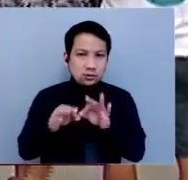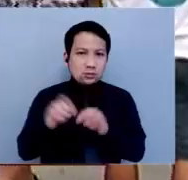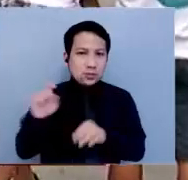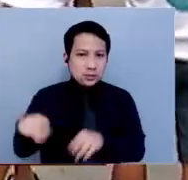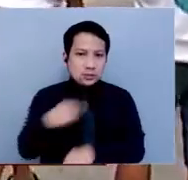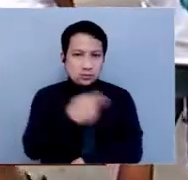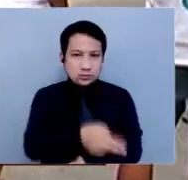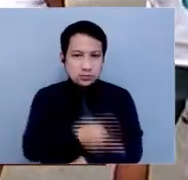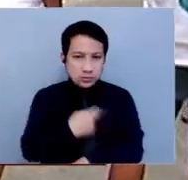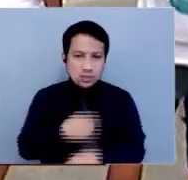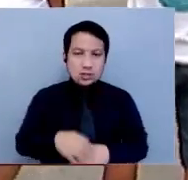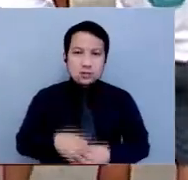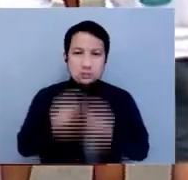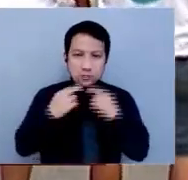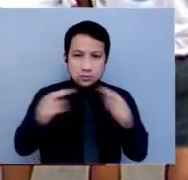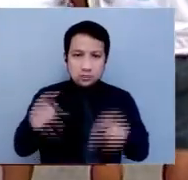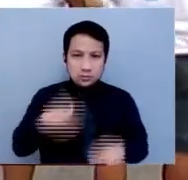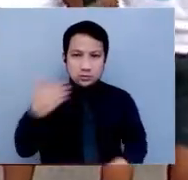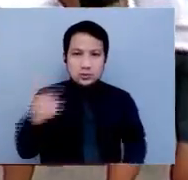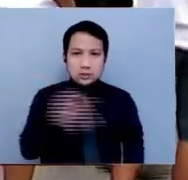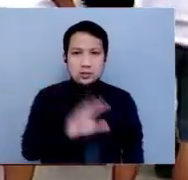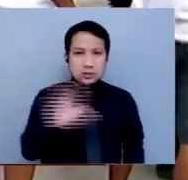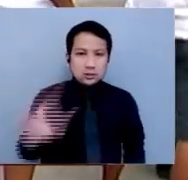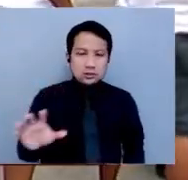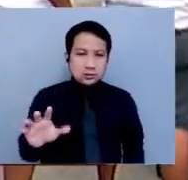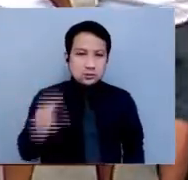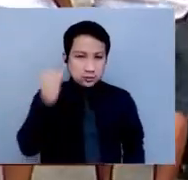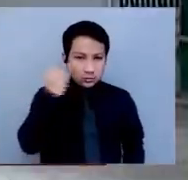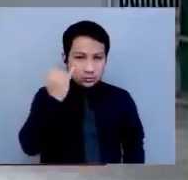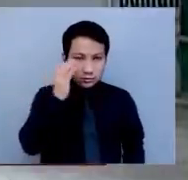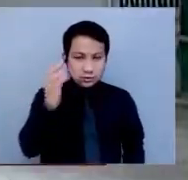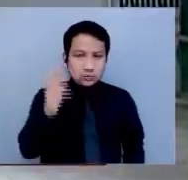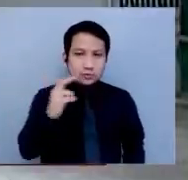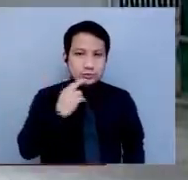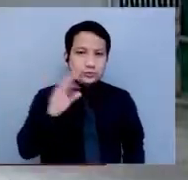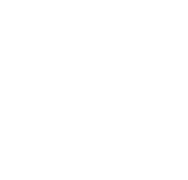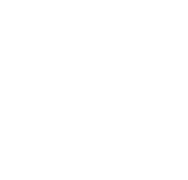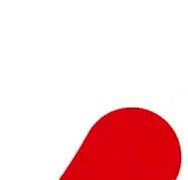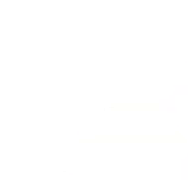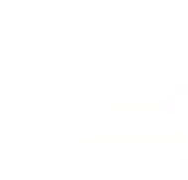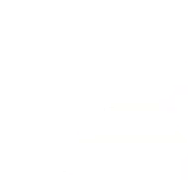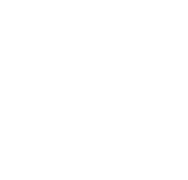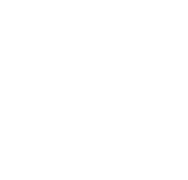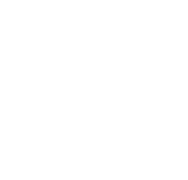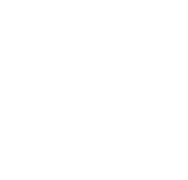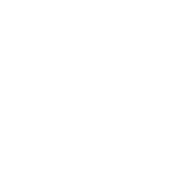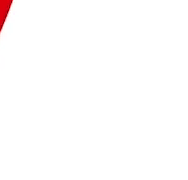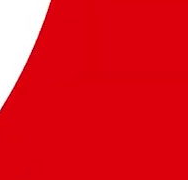Nagbabalita mula sa frontline, JC Cosico, News 5.